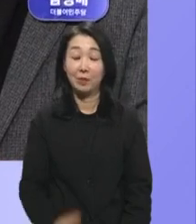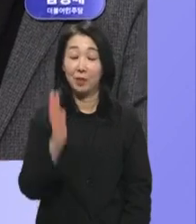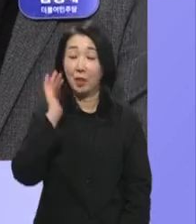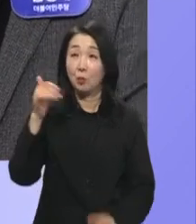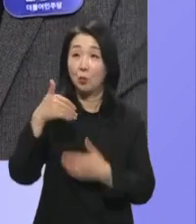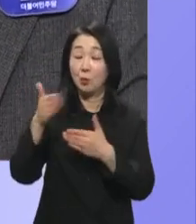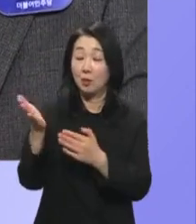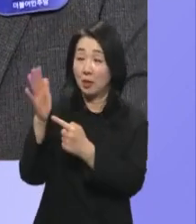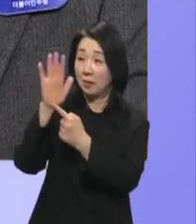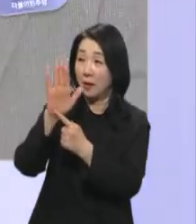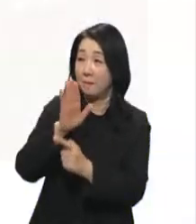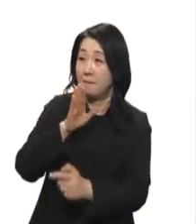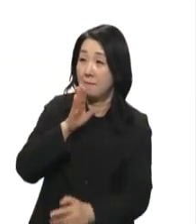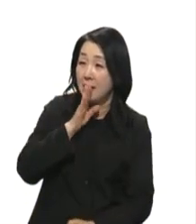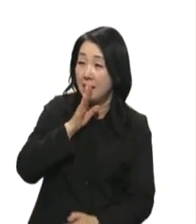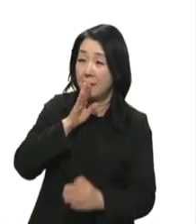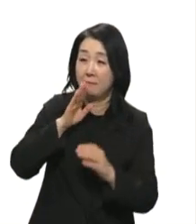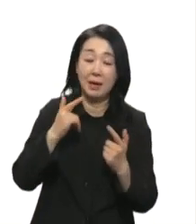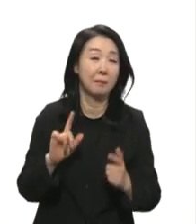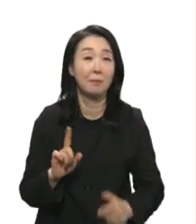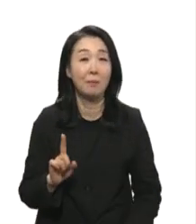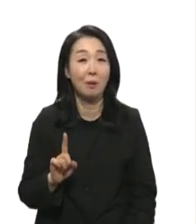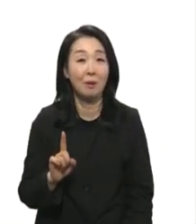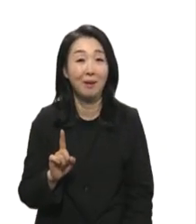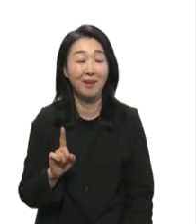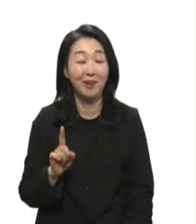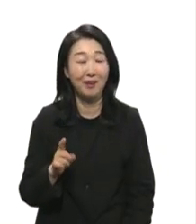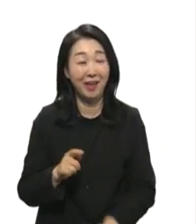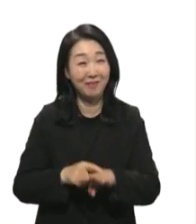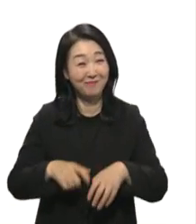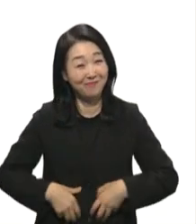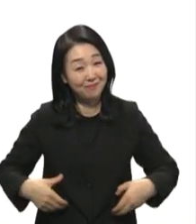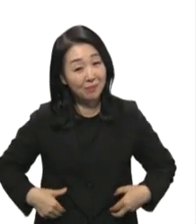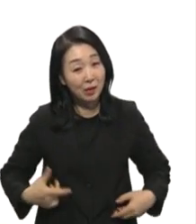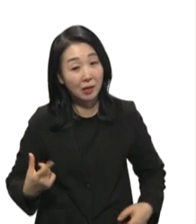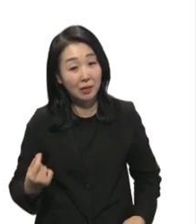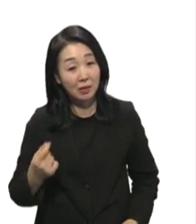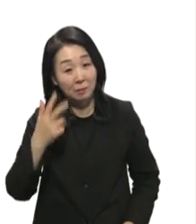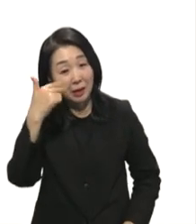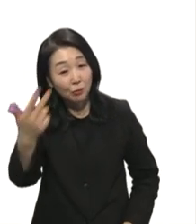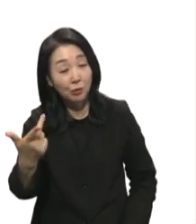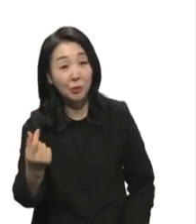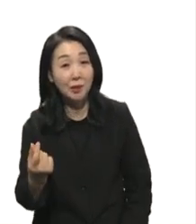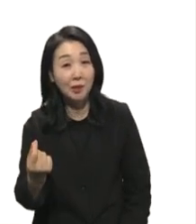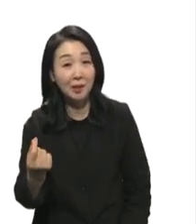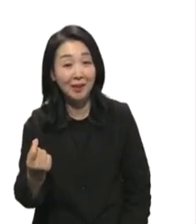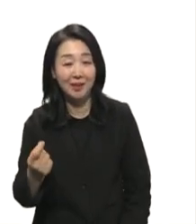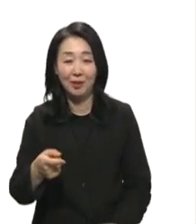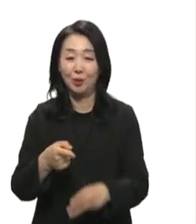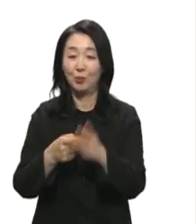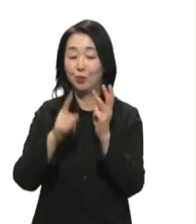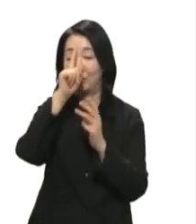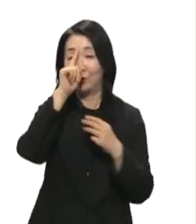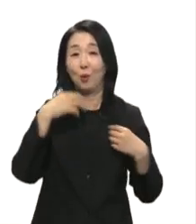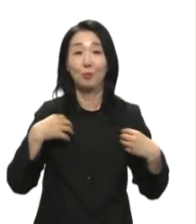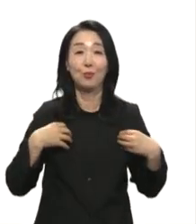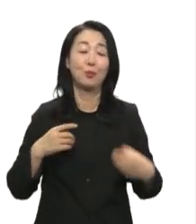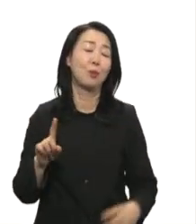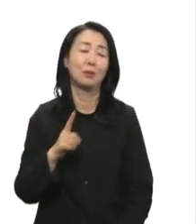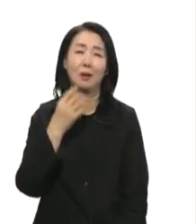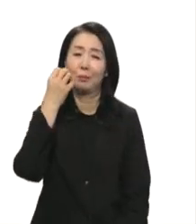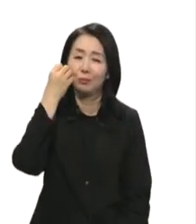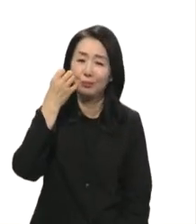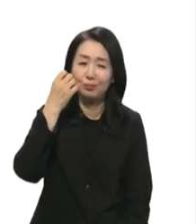반응은 적절한지 좀 관대한 반응 아닌가 이런 지적도 있긴 하거든요 근데 사실 윤성열 정부가 참